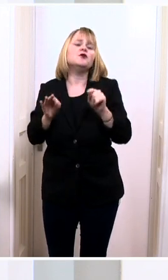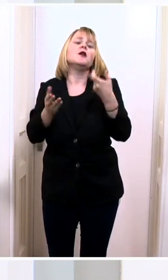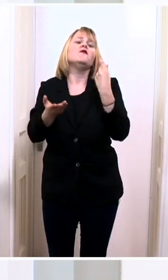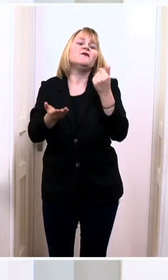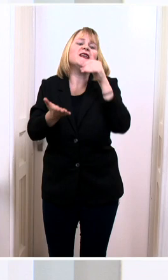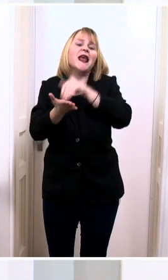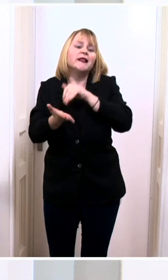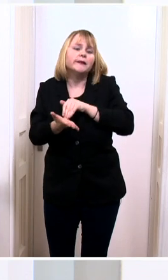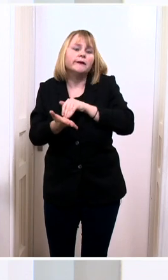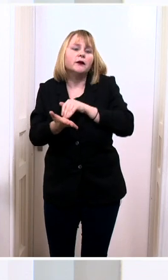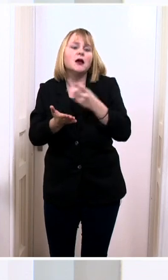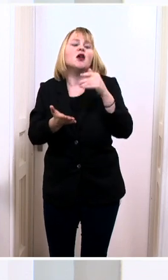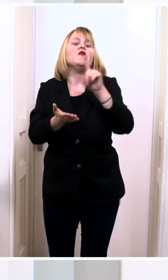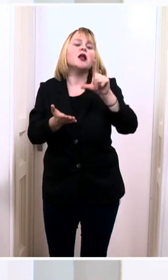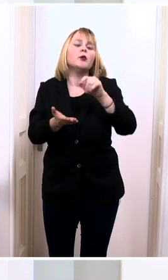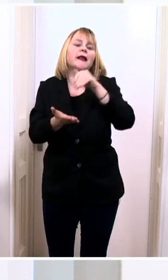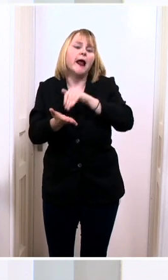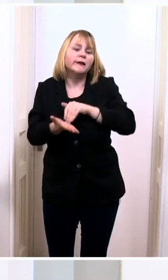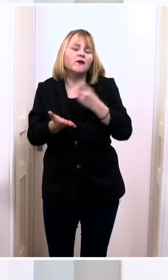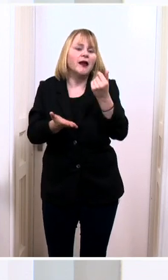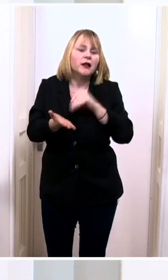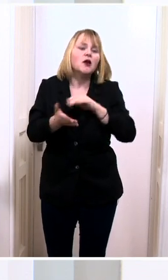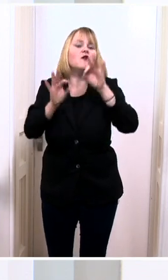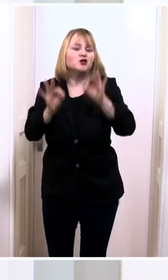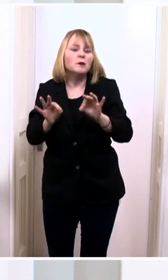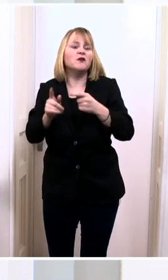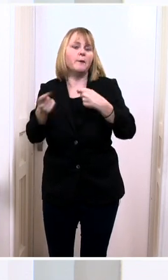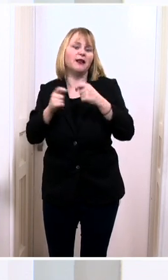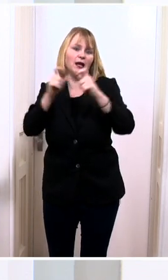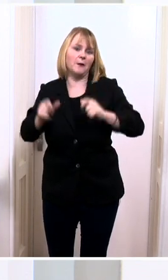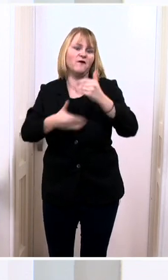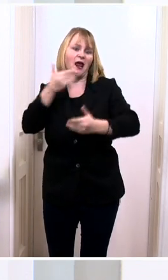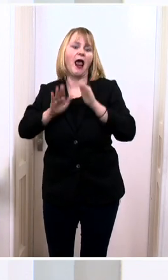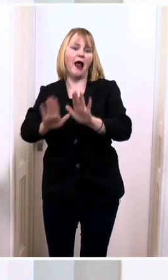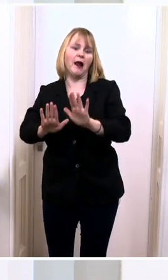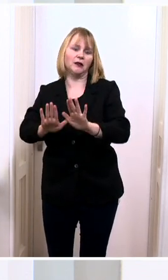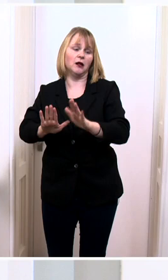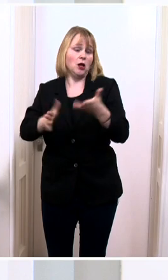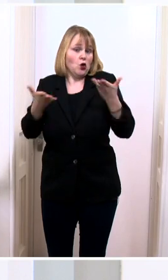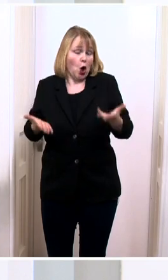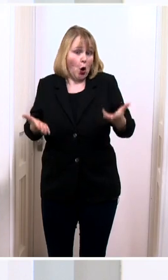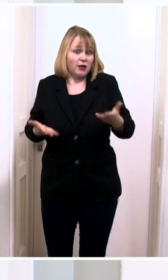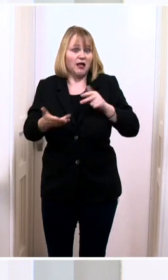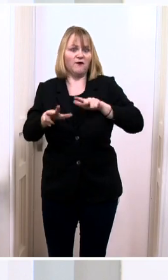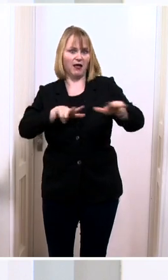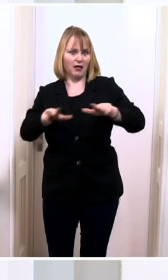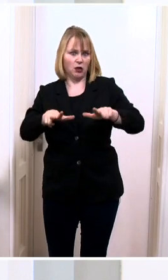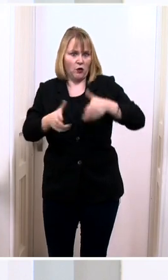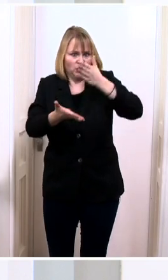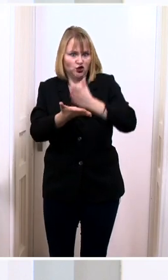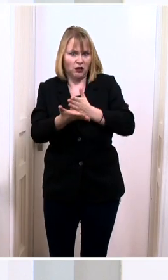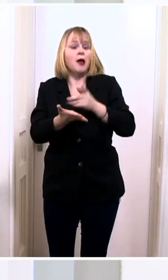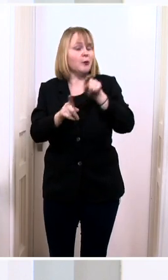AHV Liquidität im Betrieb halten wollen. Was die Regierung heute beschlossen hat, ist dann auch die